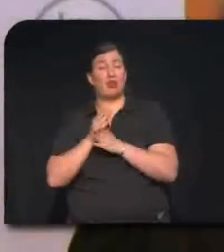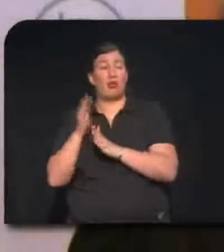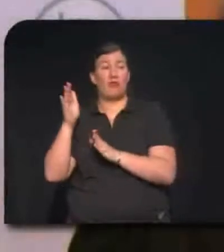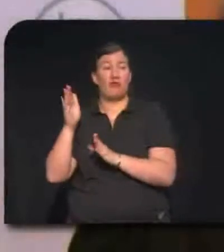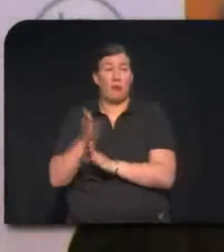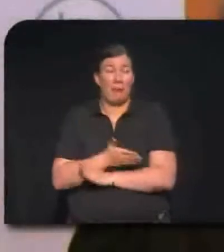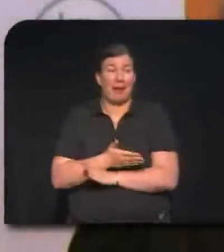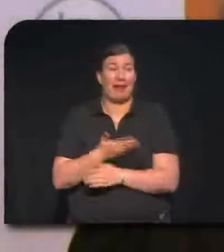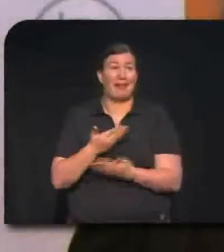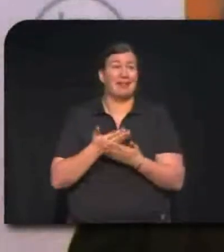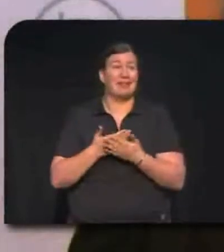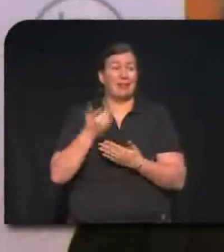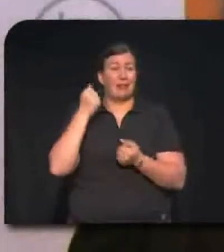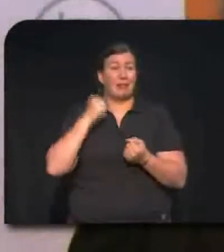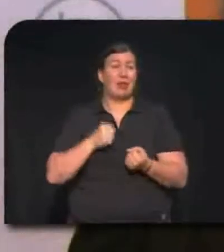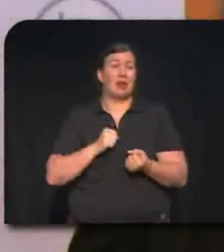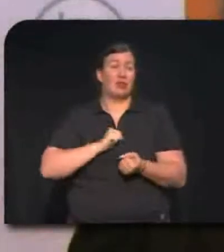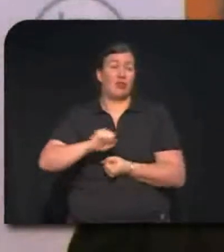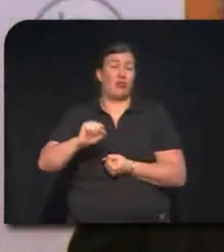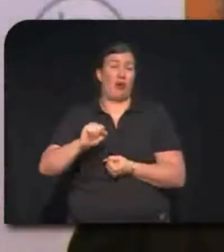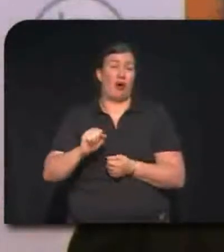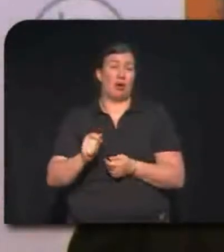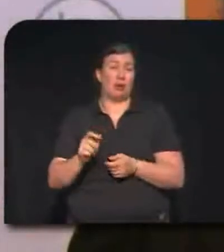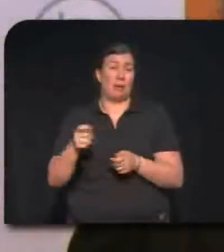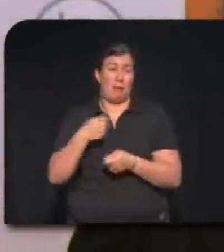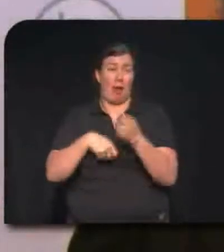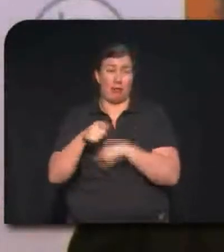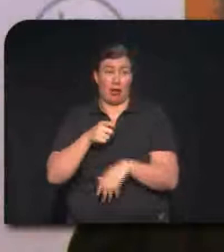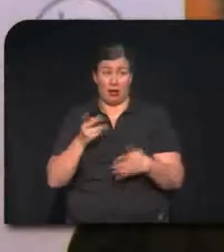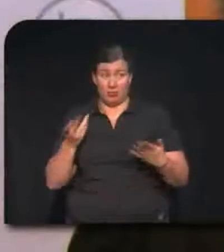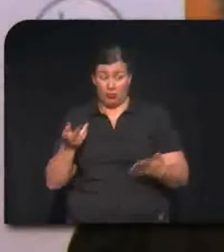so aufpassen dass er sofort behandelt werden soll